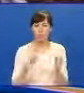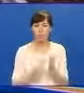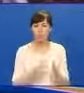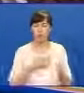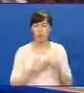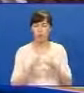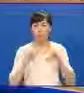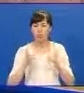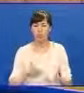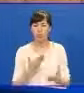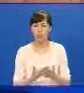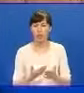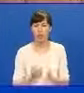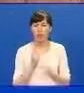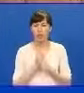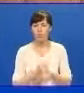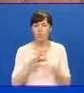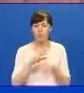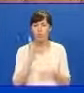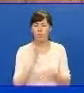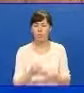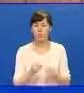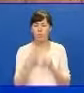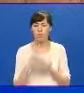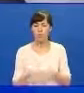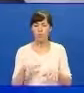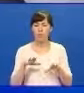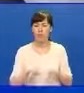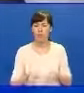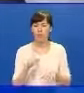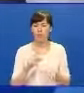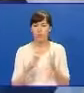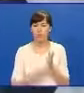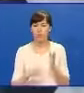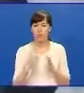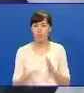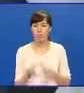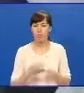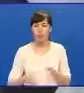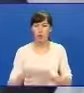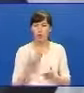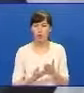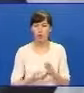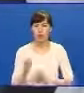қоғамдық келісім кеңесі жұмыс істейді. Келешекте 15 жерде 181 ауылдық округтің кеңесі